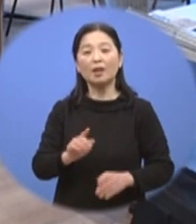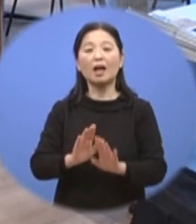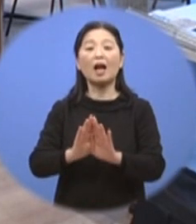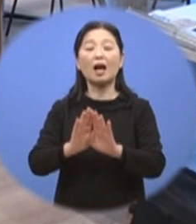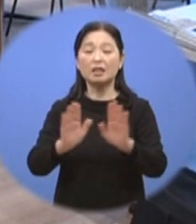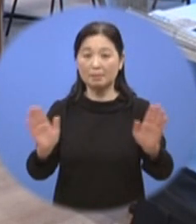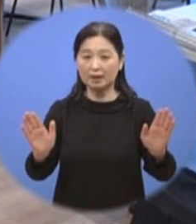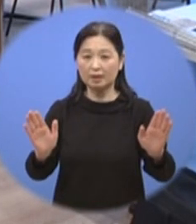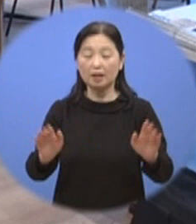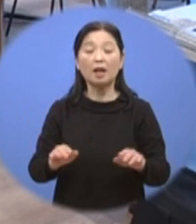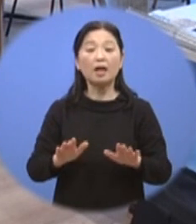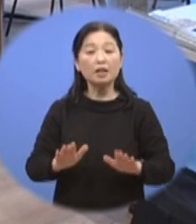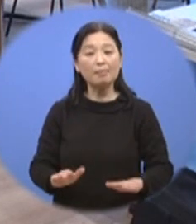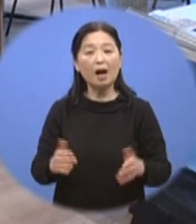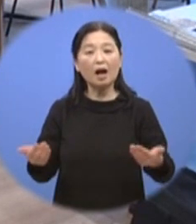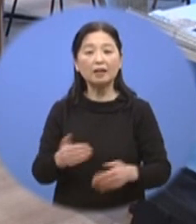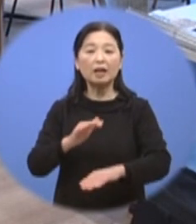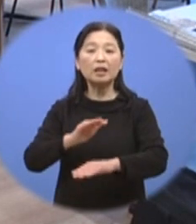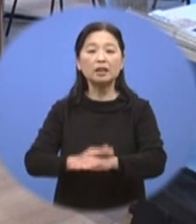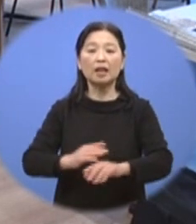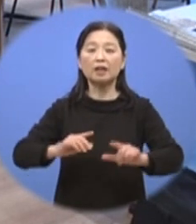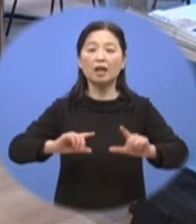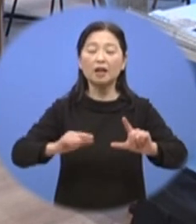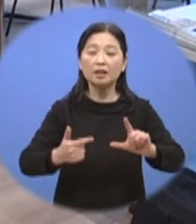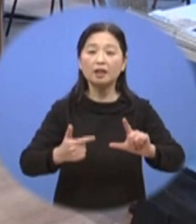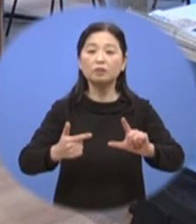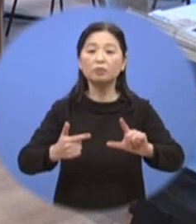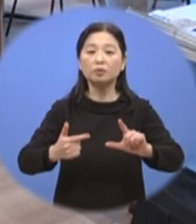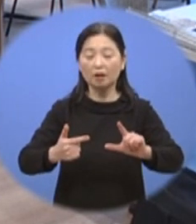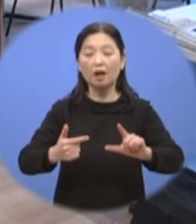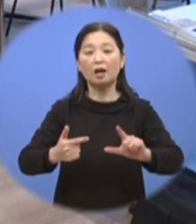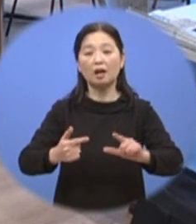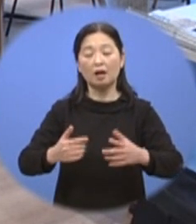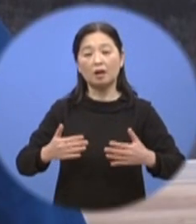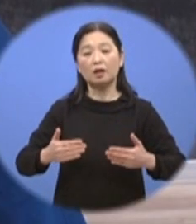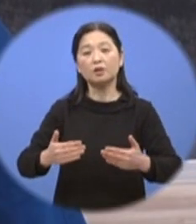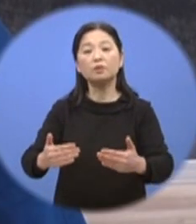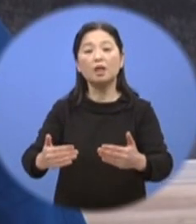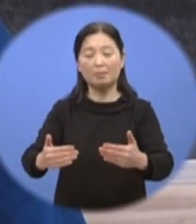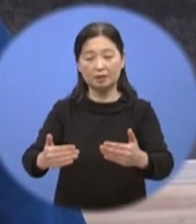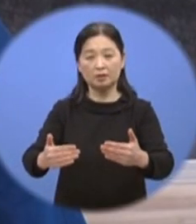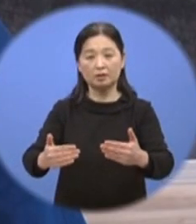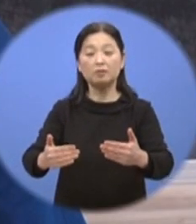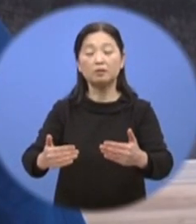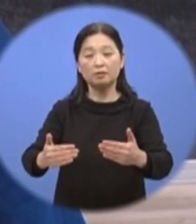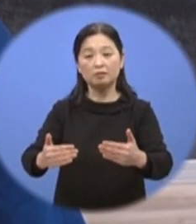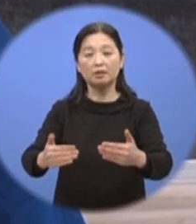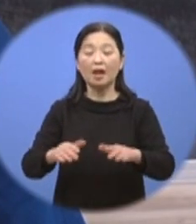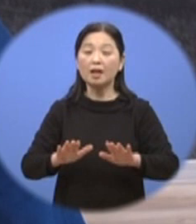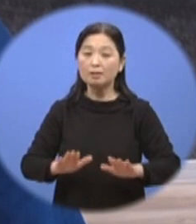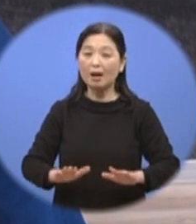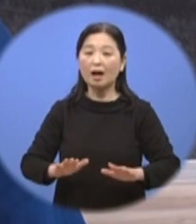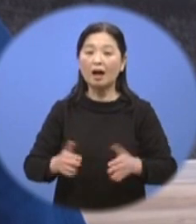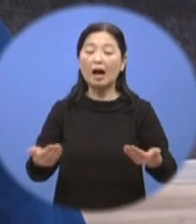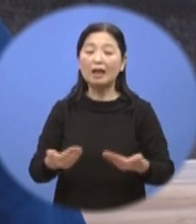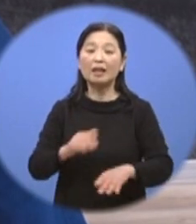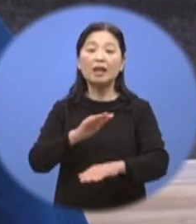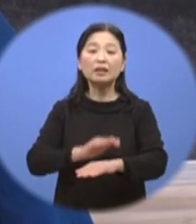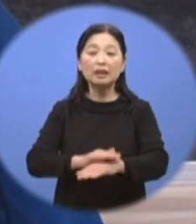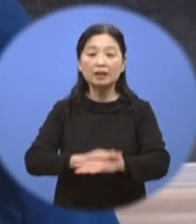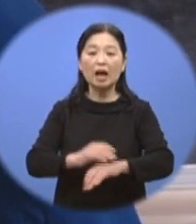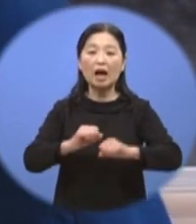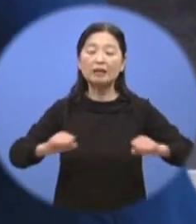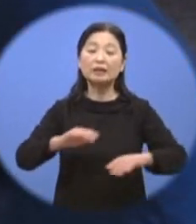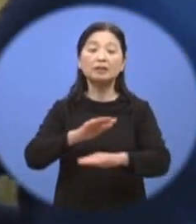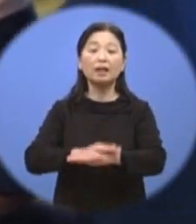にですね、働き方改革というものが大きく進んでいる状況の中で、本当に今働き方、また生き方みたいなものがです